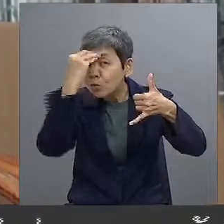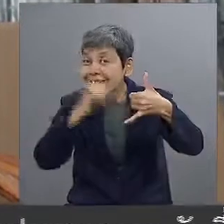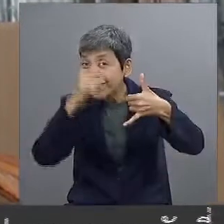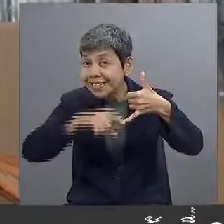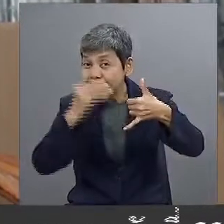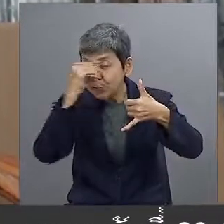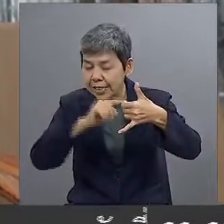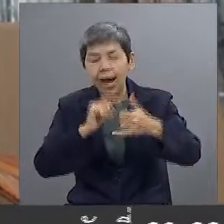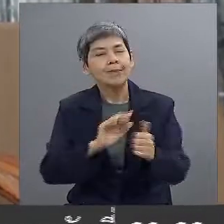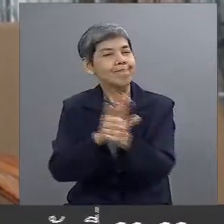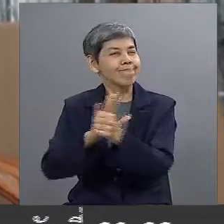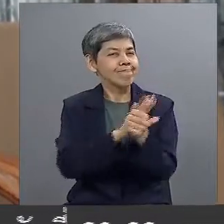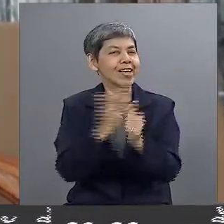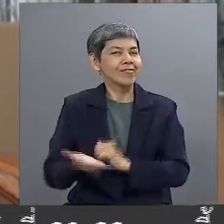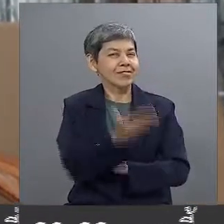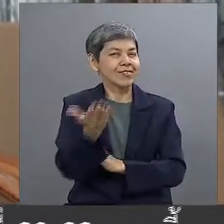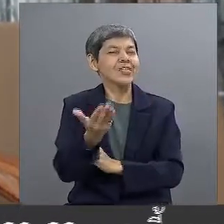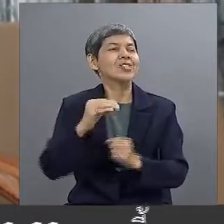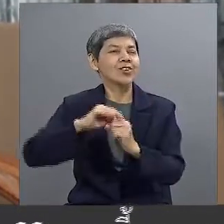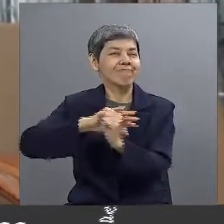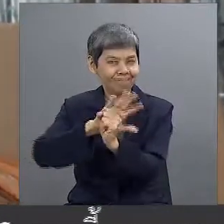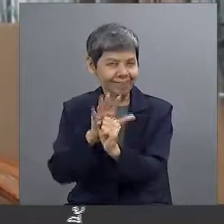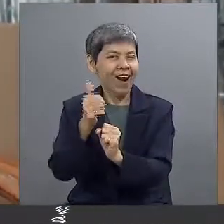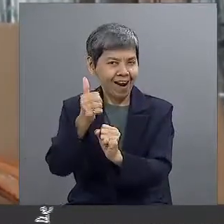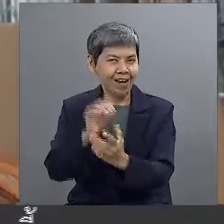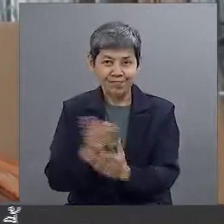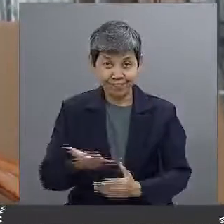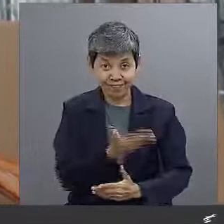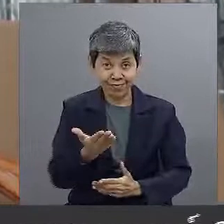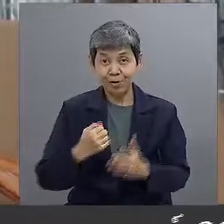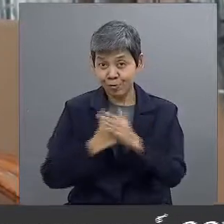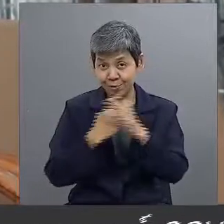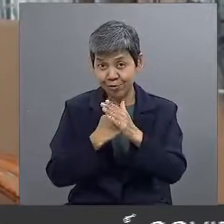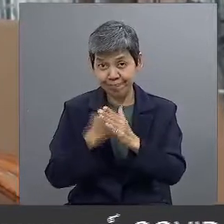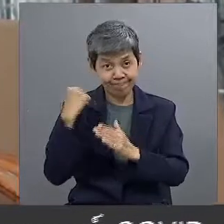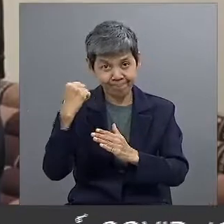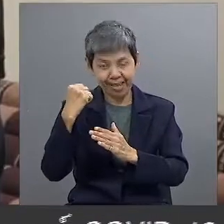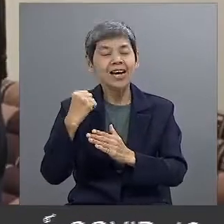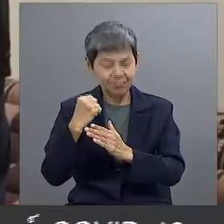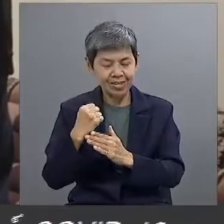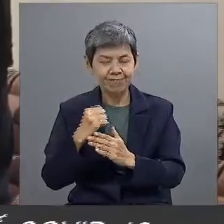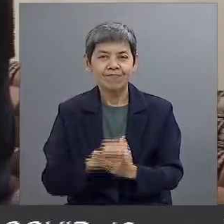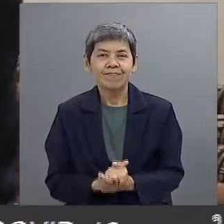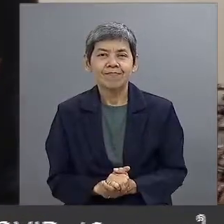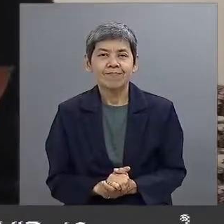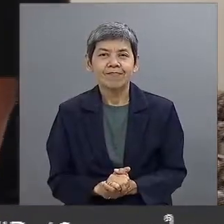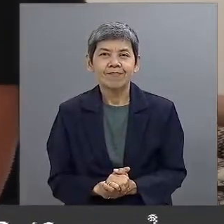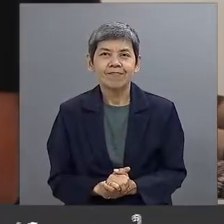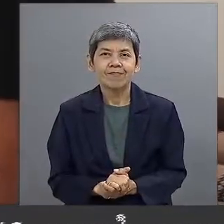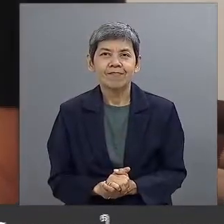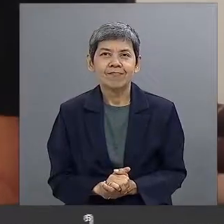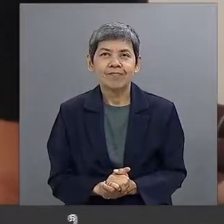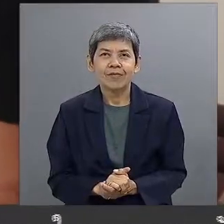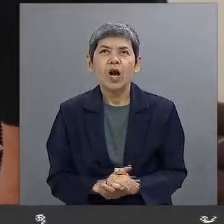ใจให้ทุกคนในช่วงโควิดได้นะคะทุกคนก็มาสู้ๆแล้วก็พยายามไปด้วยกันนะคะ ไม่เป็ดนะทำไม่เป็ดที่คนไทยบ